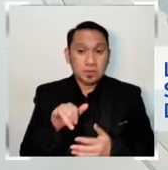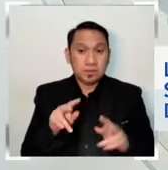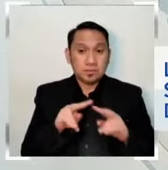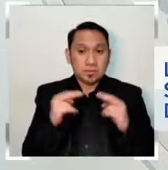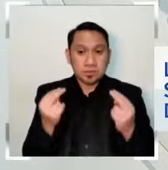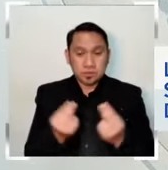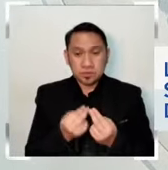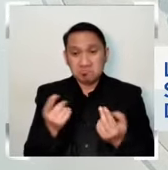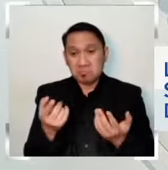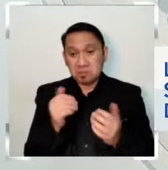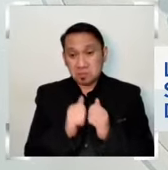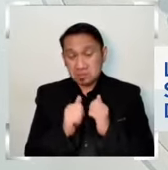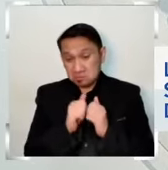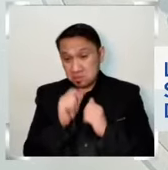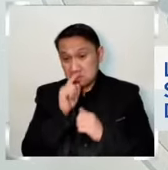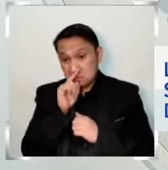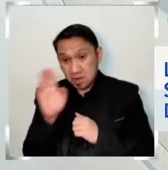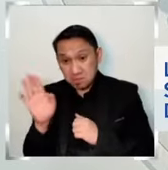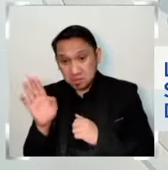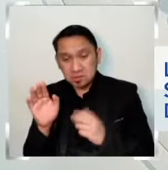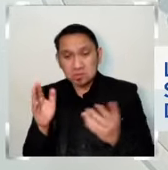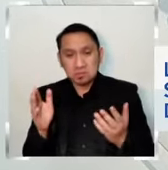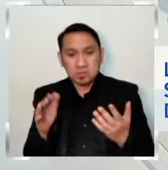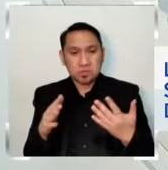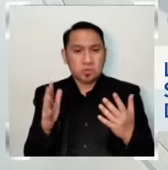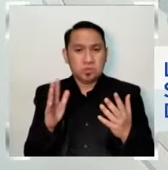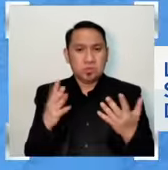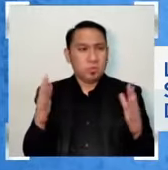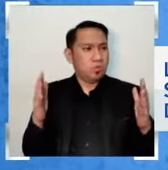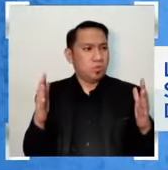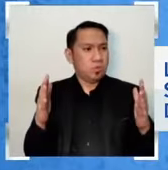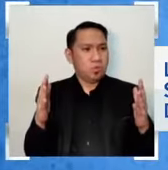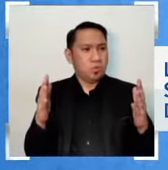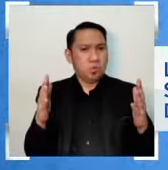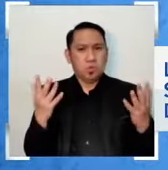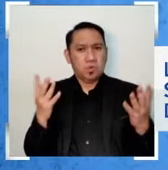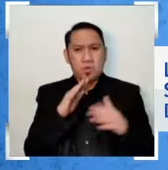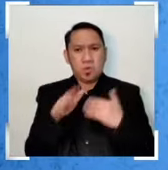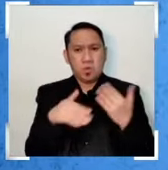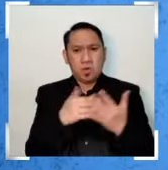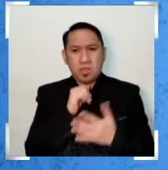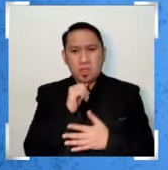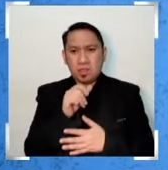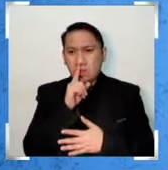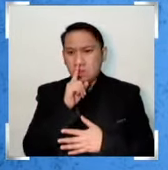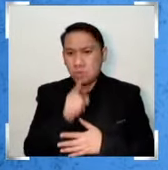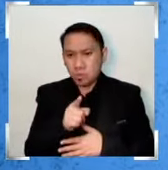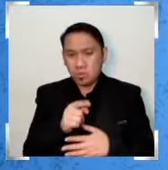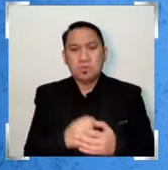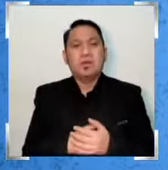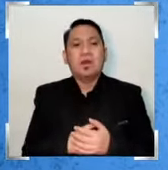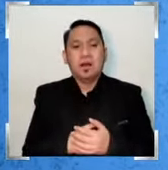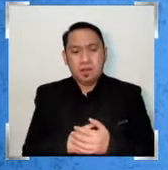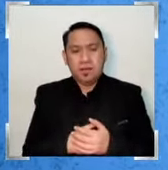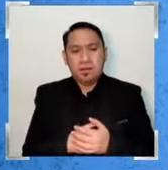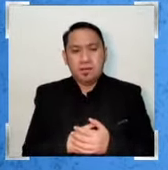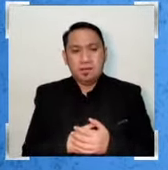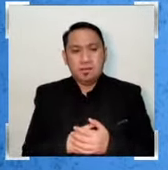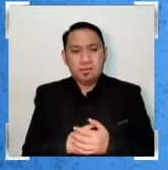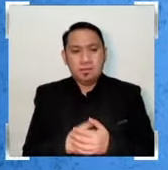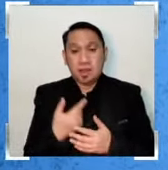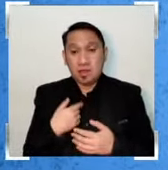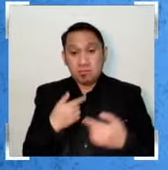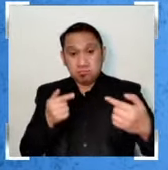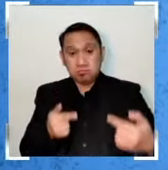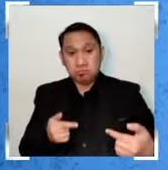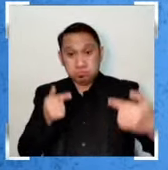ni Yokno, na wala na lahat eh just a scam. Nagkabistuhan ng tutukan umano ng baril ni Ehe ang